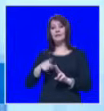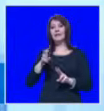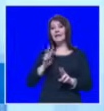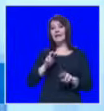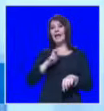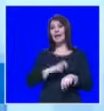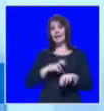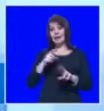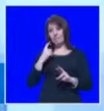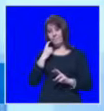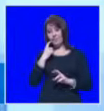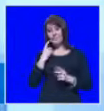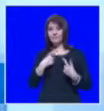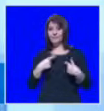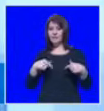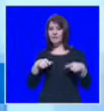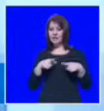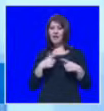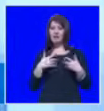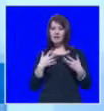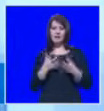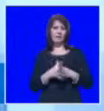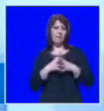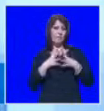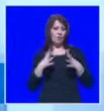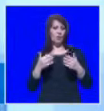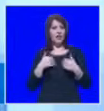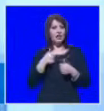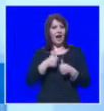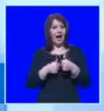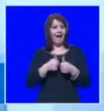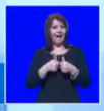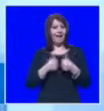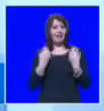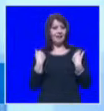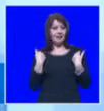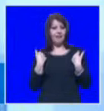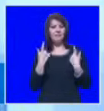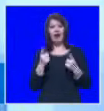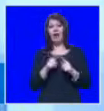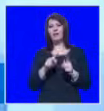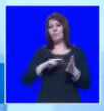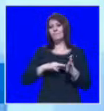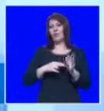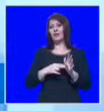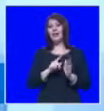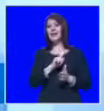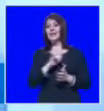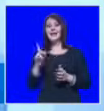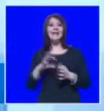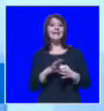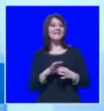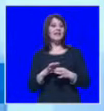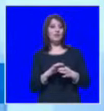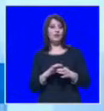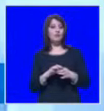България. Ние държахме изключително много нашият кандидат да бъде еталон за независимост. И